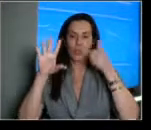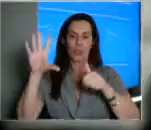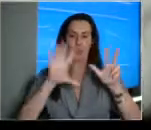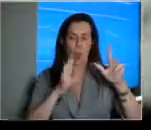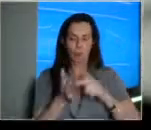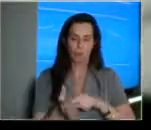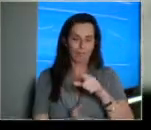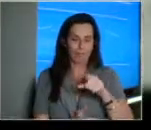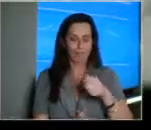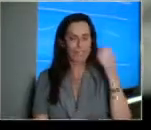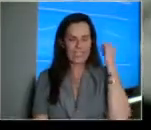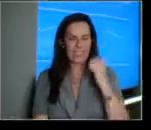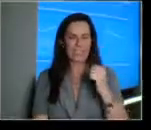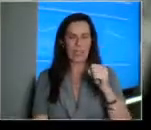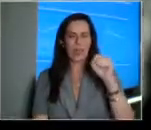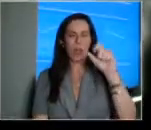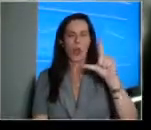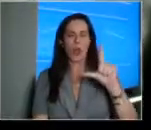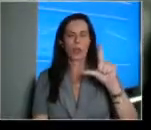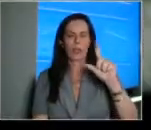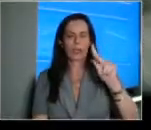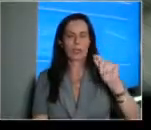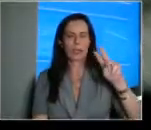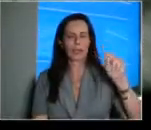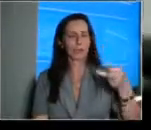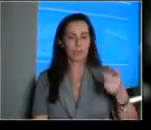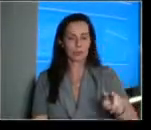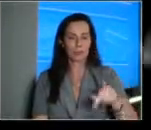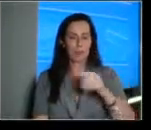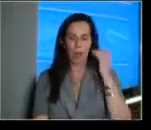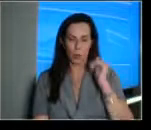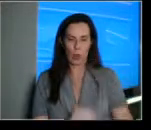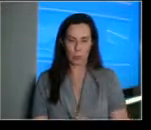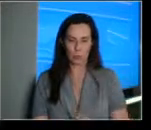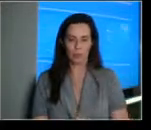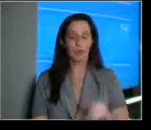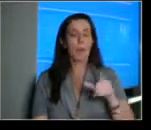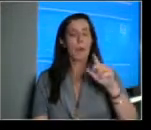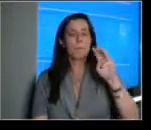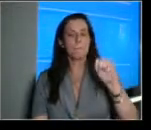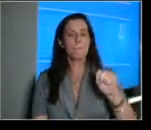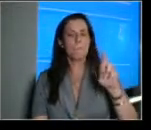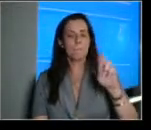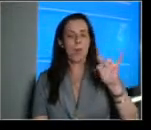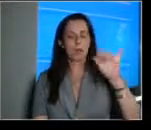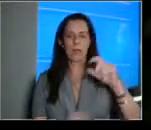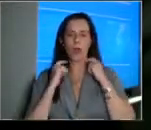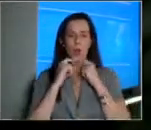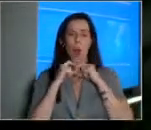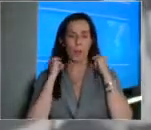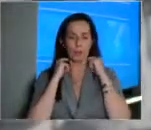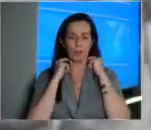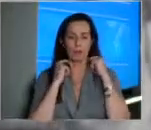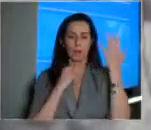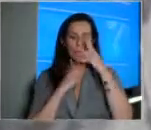1968 מרטין לותר קינג נרצח על ידי ג'יימס ארל רייל במוטל בממפיס טנסי. דוקטור מרטין לותר קינג היה כומר בפטיסטי